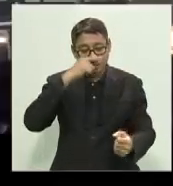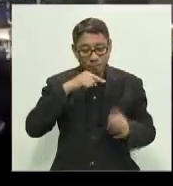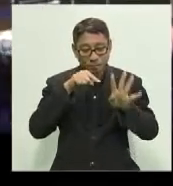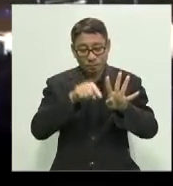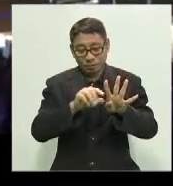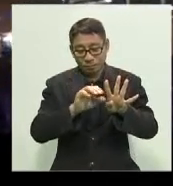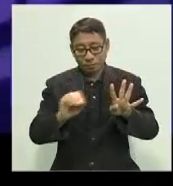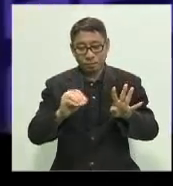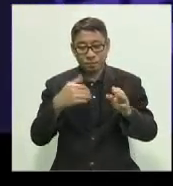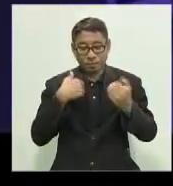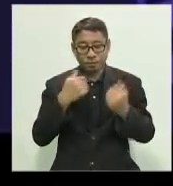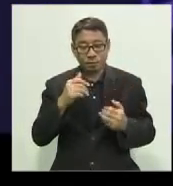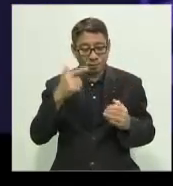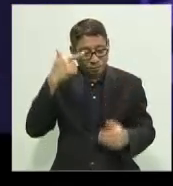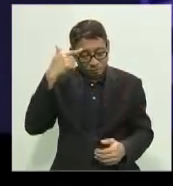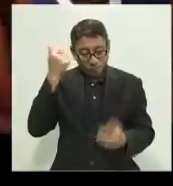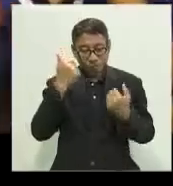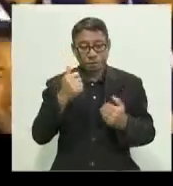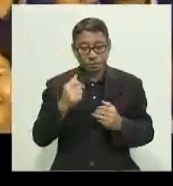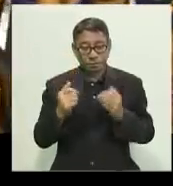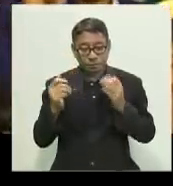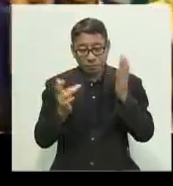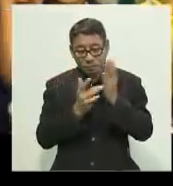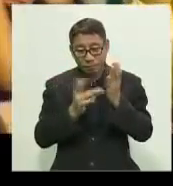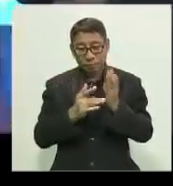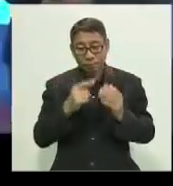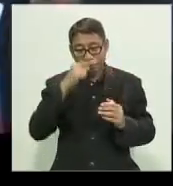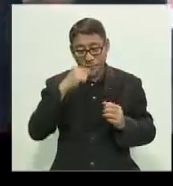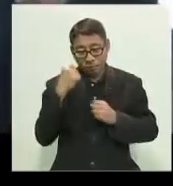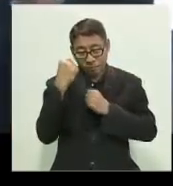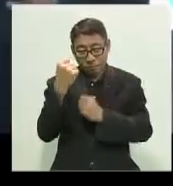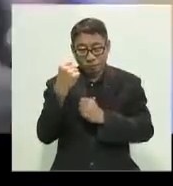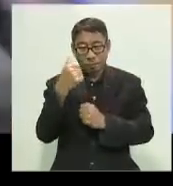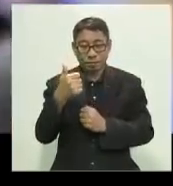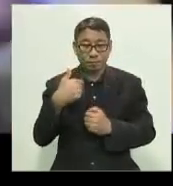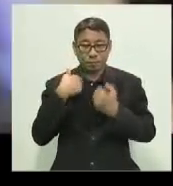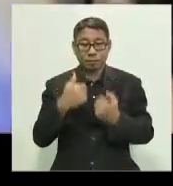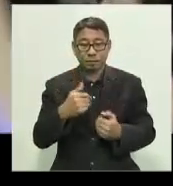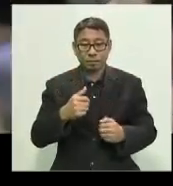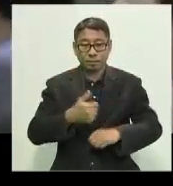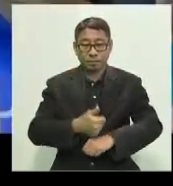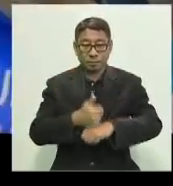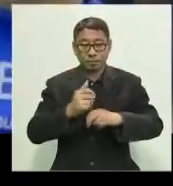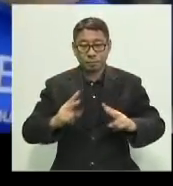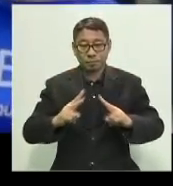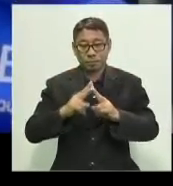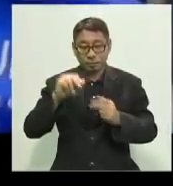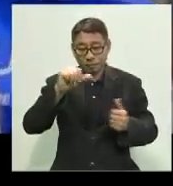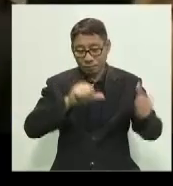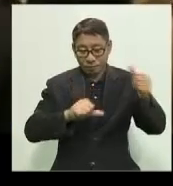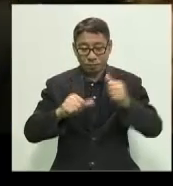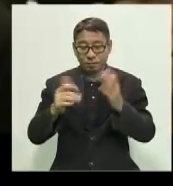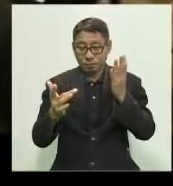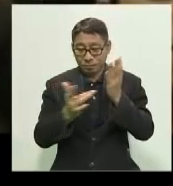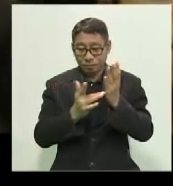Thailand 4.0 เพราะนวัตกรรมทำให้ไทยสู้ได้ซึ่งทางนายสุวิทย์เมษินทรีย์รัฐมนตรีว่าการกระทรวงวิทยาศา